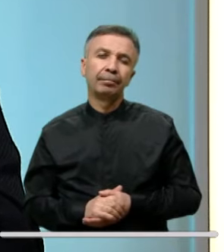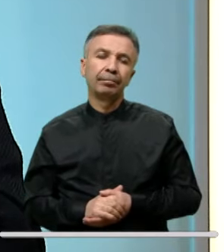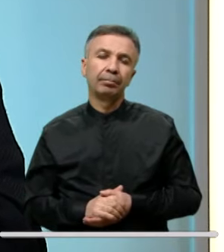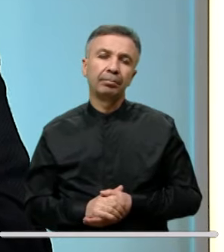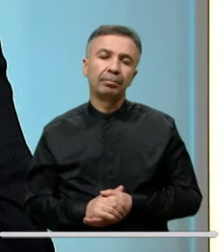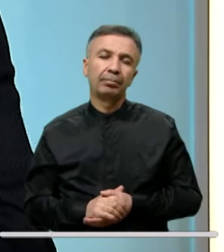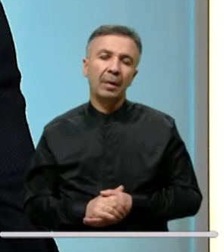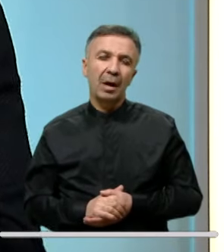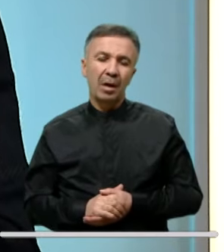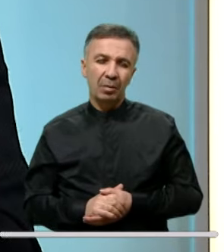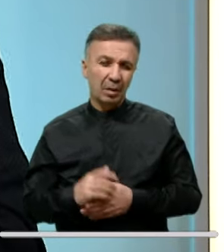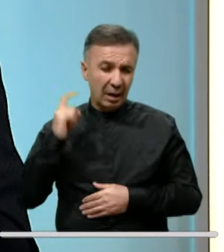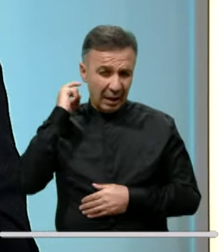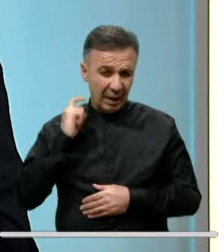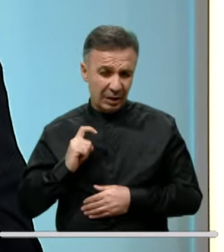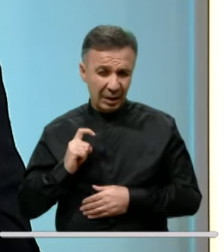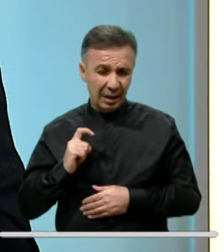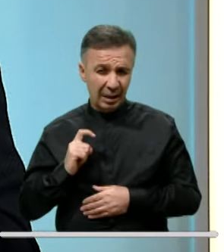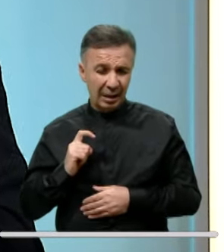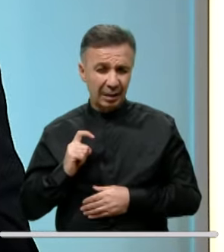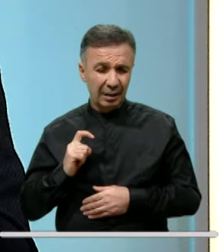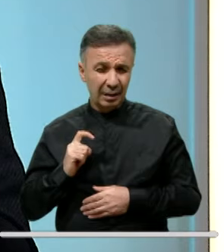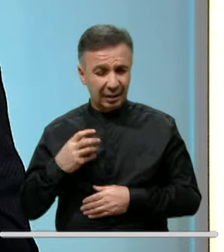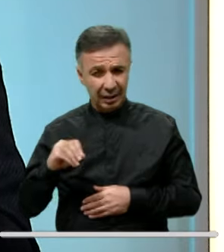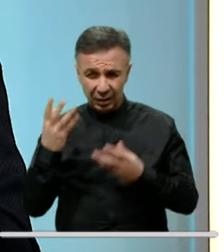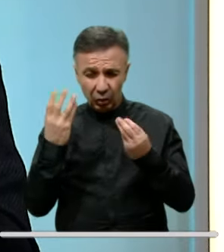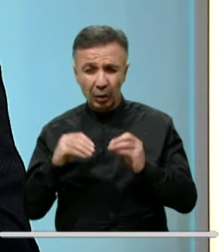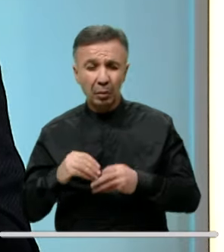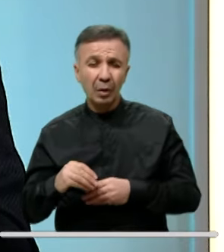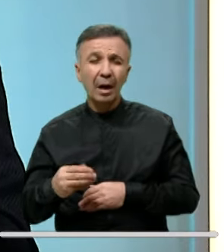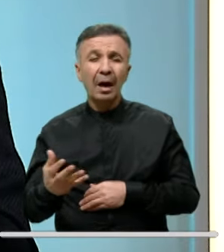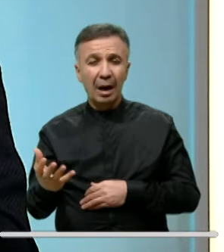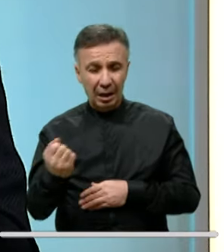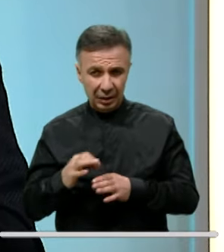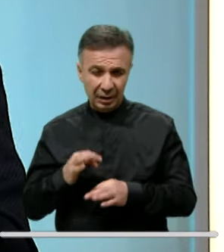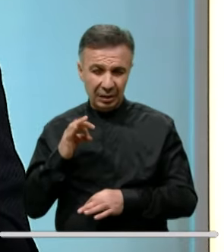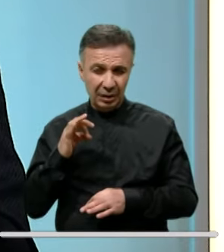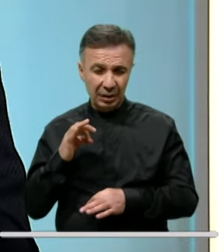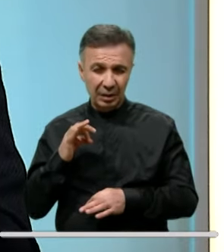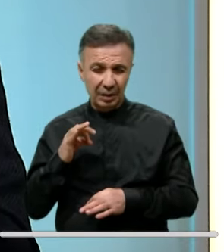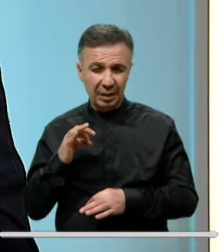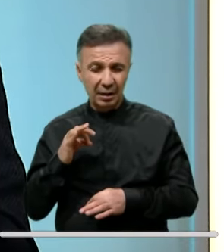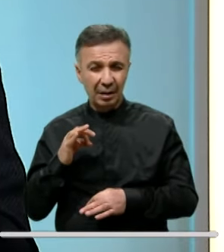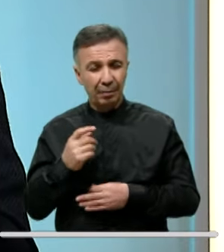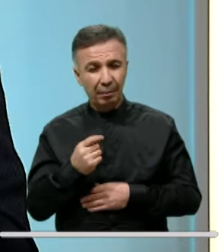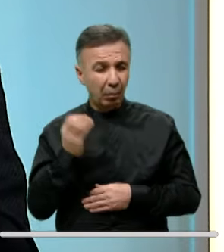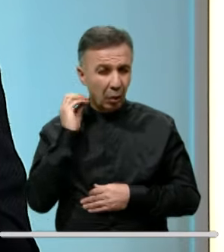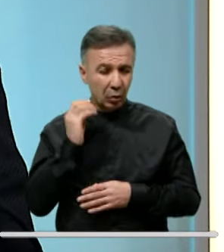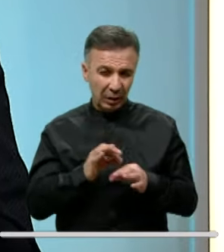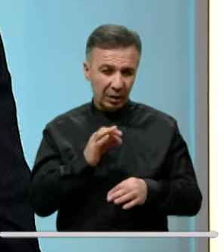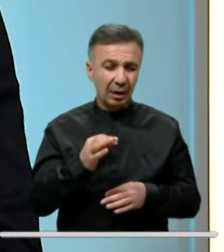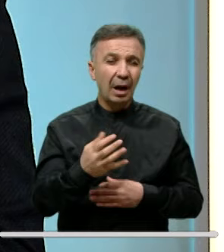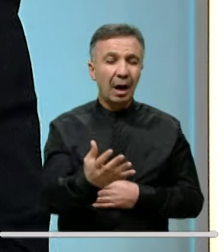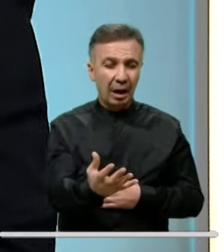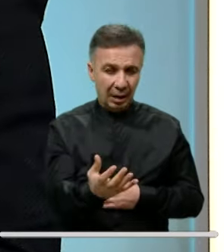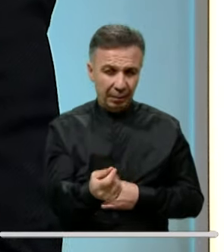dururken icraya çıkılmıyor. İcra yoluyla satış olmuyor. Haliyle alacaklının efendim alacağını temin etmek ve onu mağduriyetten kurtarmak için